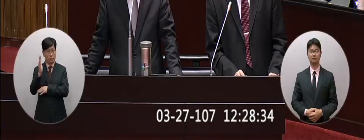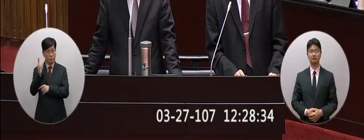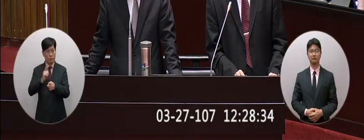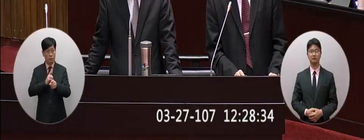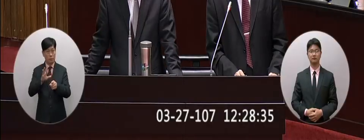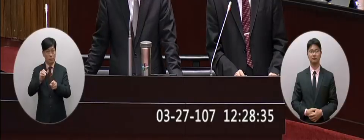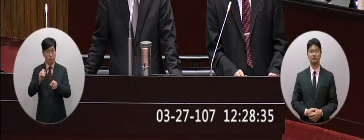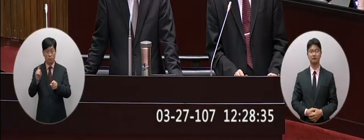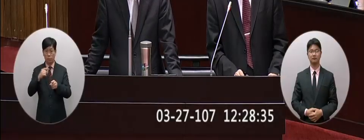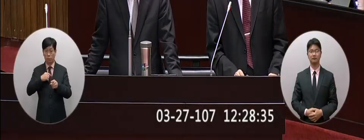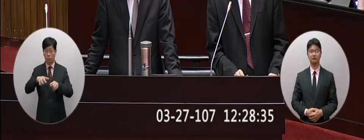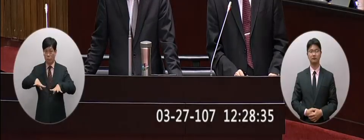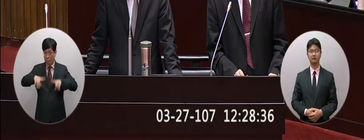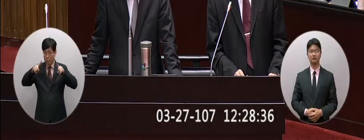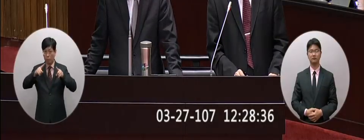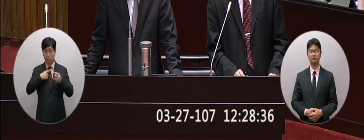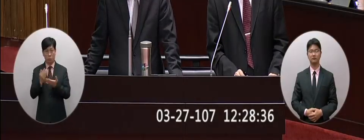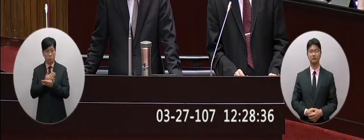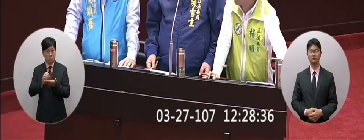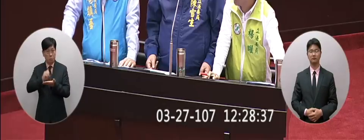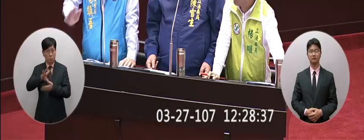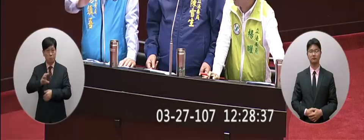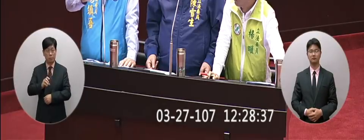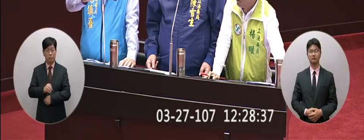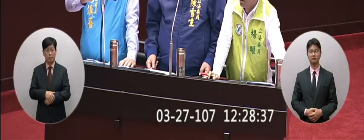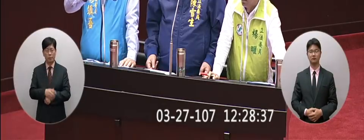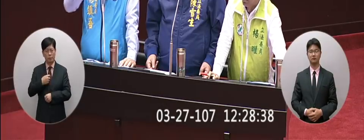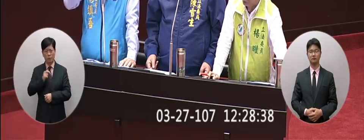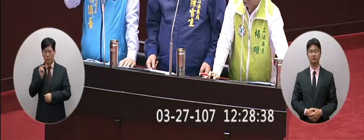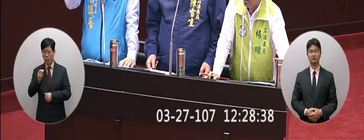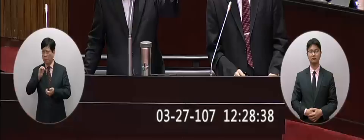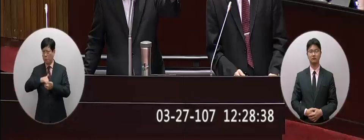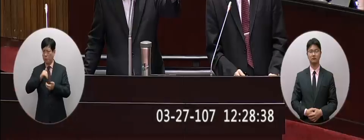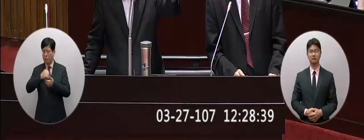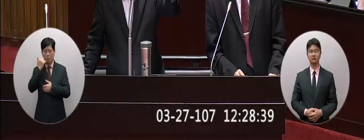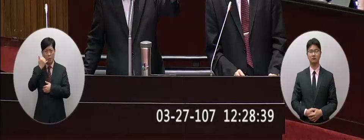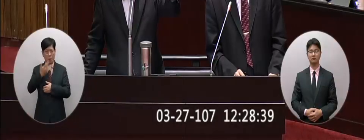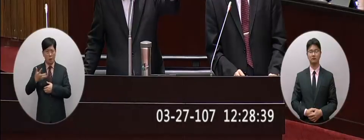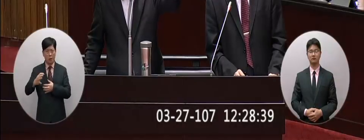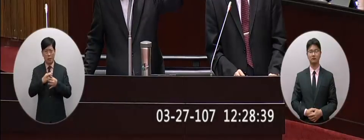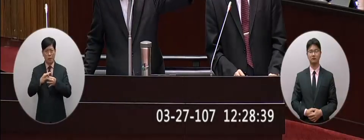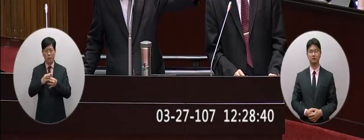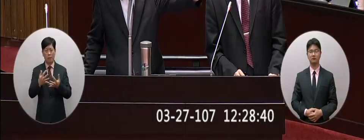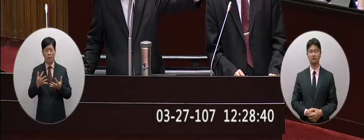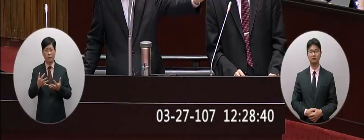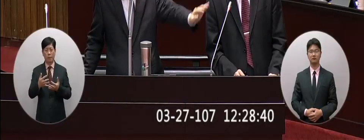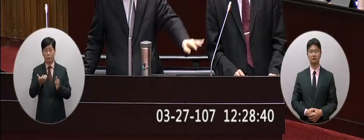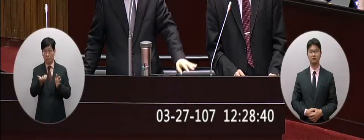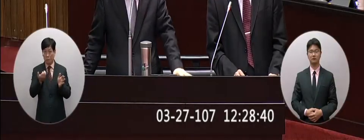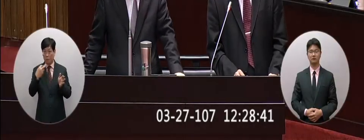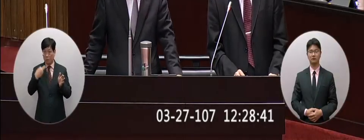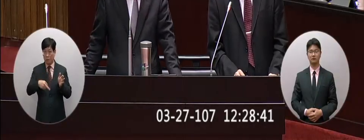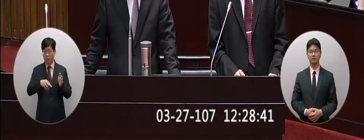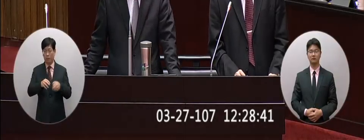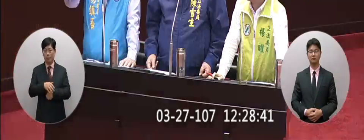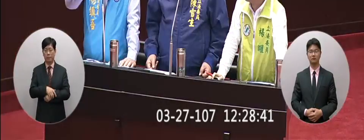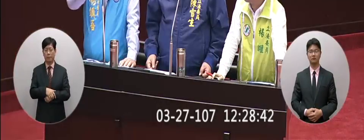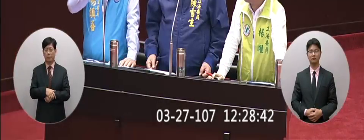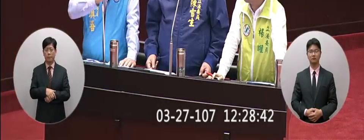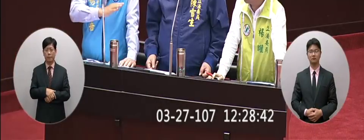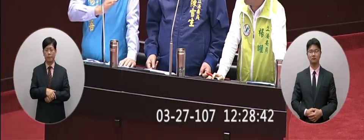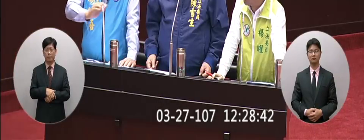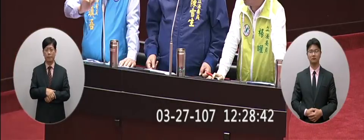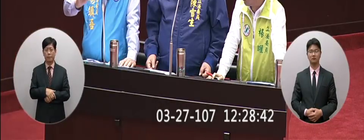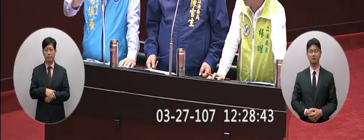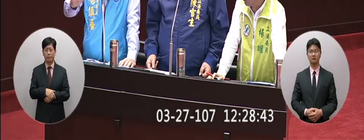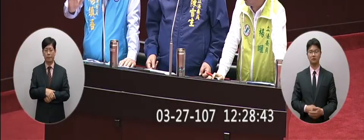有初步的评估报告？因为我看起来不一定是跟海水有关，因为前面还有、 这个、应该这么讲好了，各